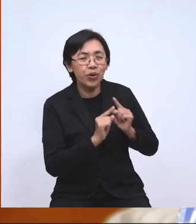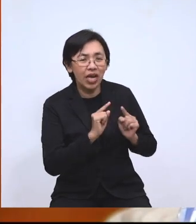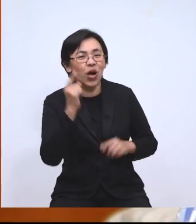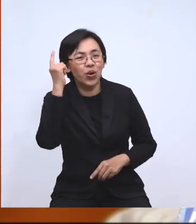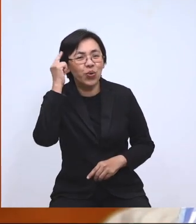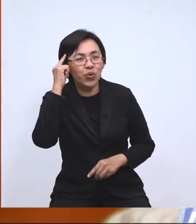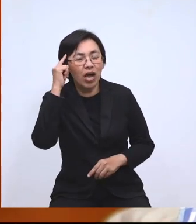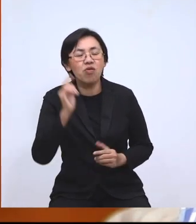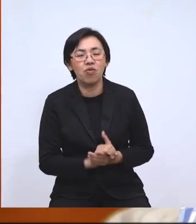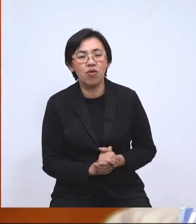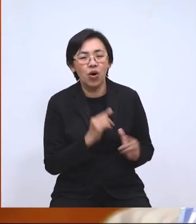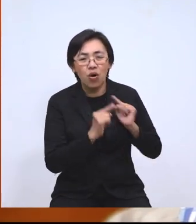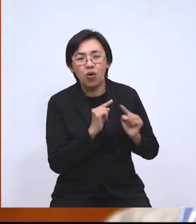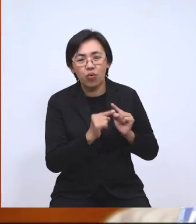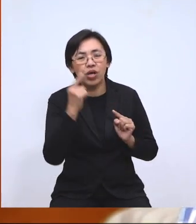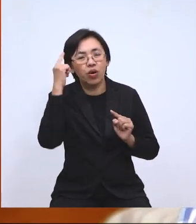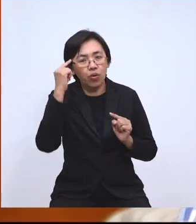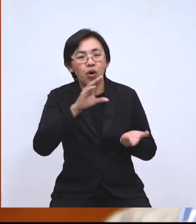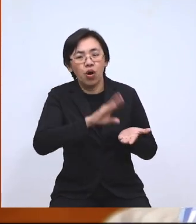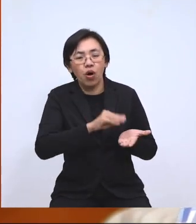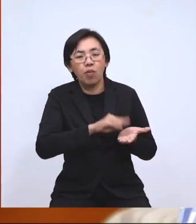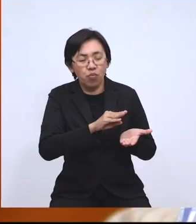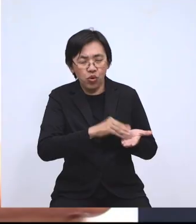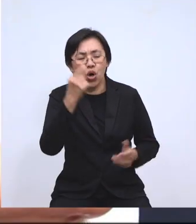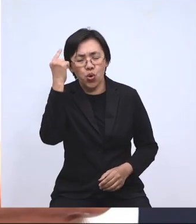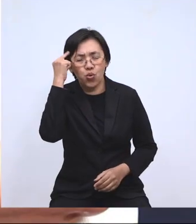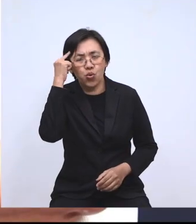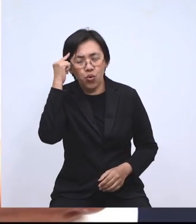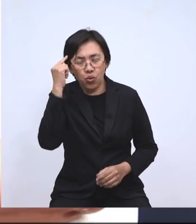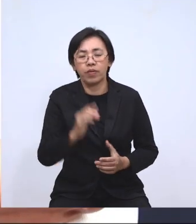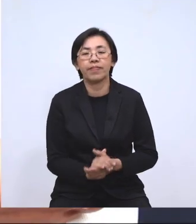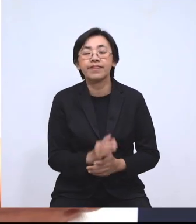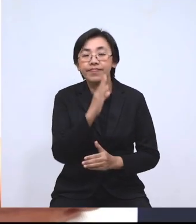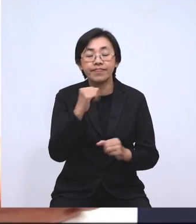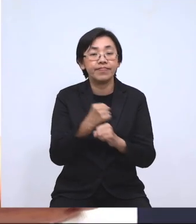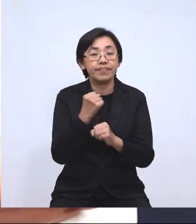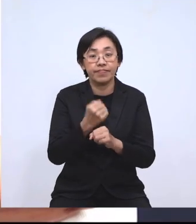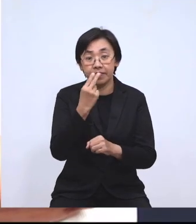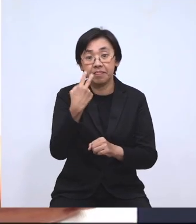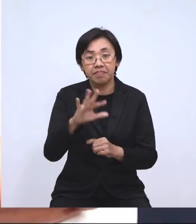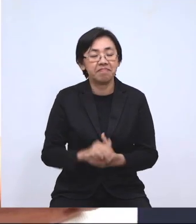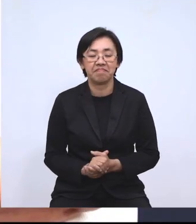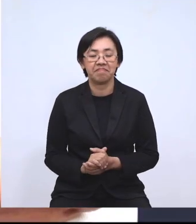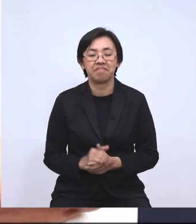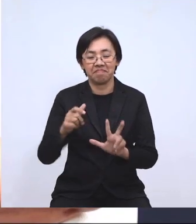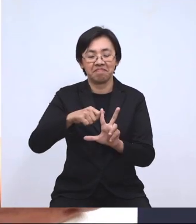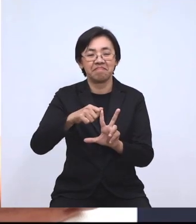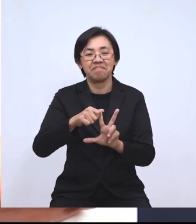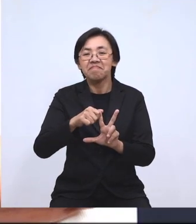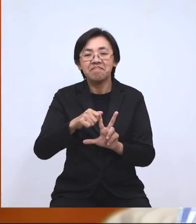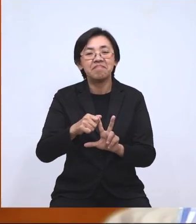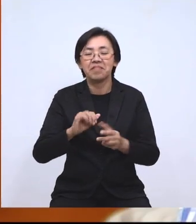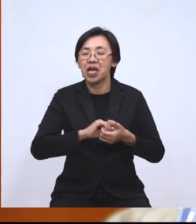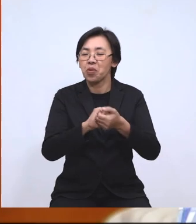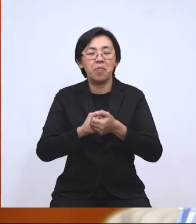านแล้วล่ะก็อาจจะแบบมีข้อมูลบางอย่างเบื้องต้นที่รู้กันอยู่แล้วแต่ว่าในกรณีการฝึกจะเห็นเลยมอสไม่ได้ให้ความร่วมมือ 100%